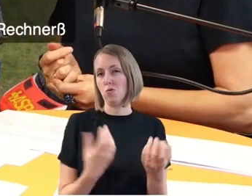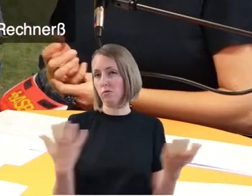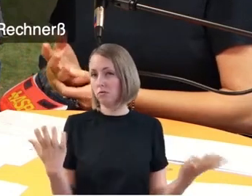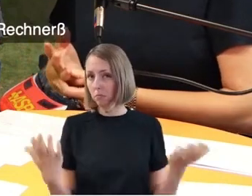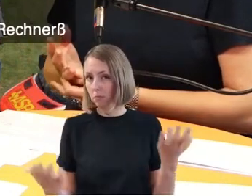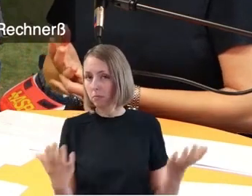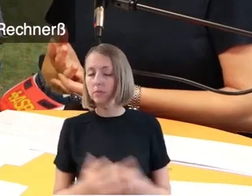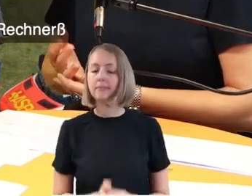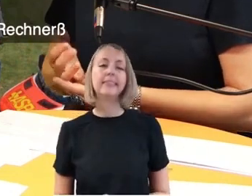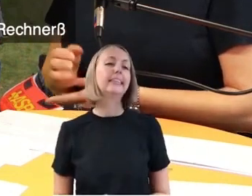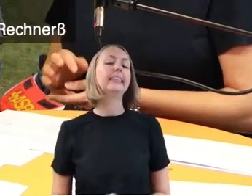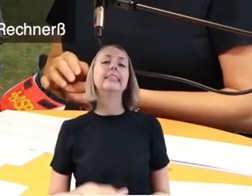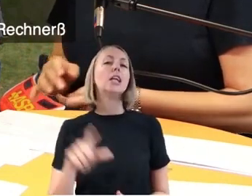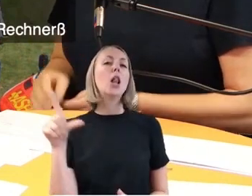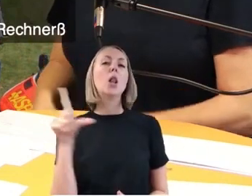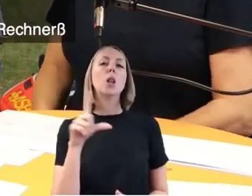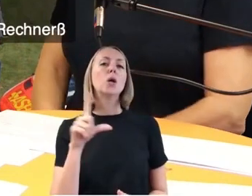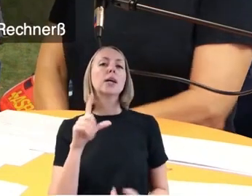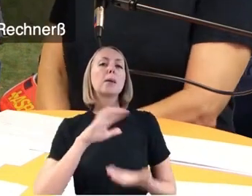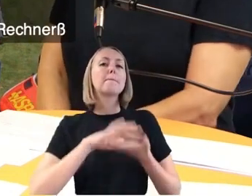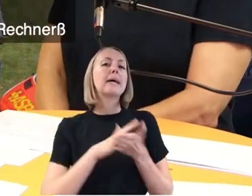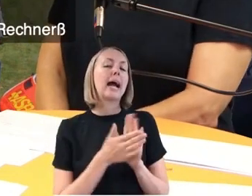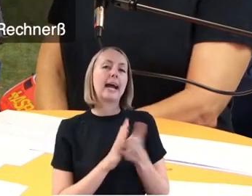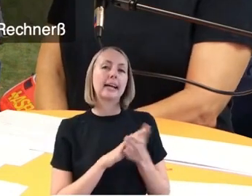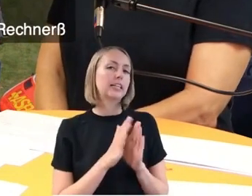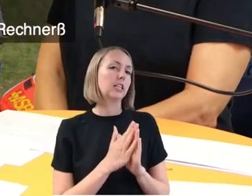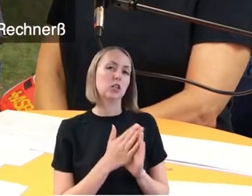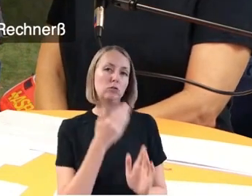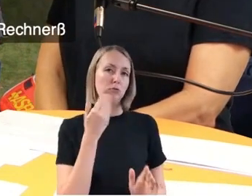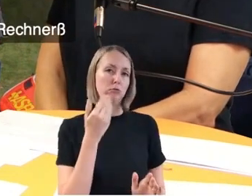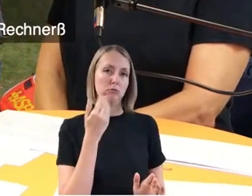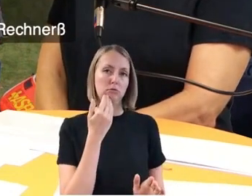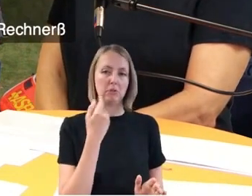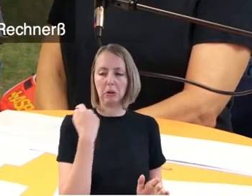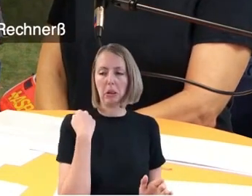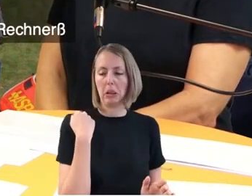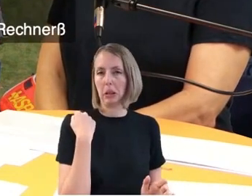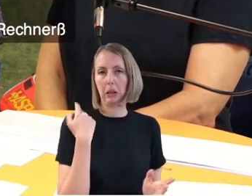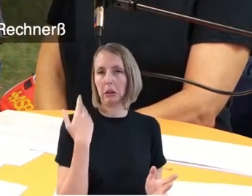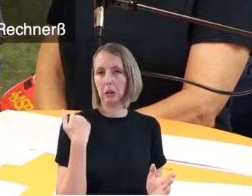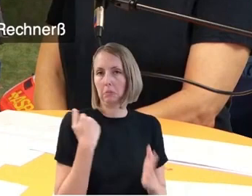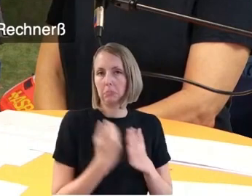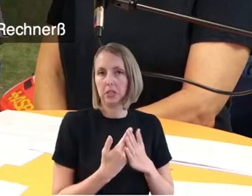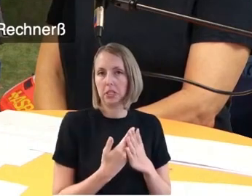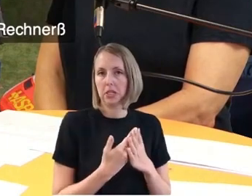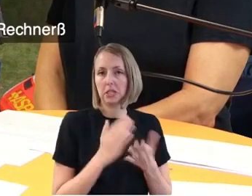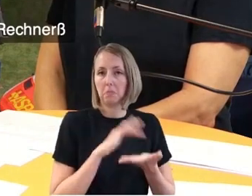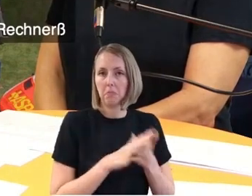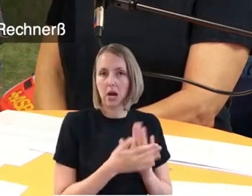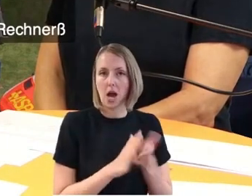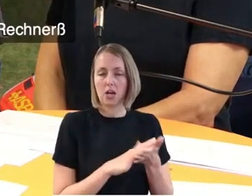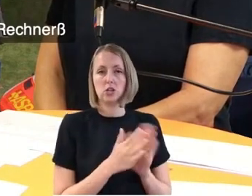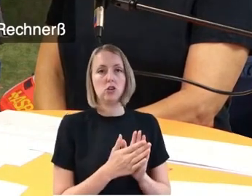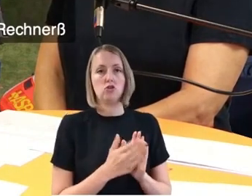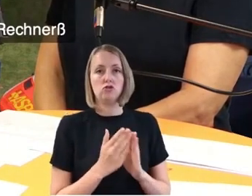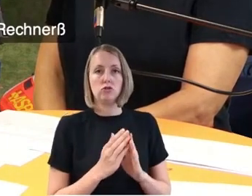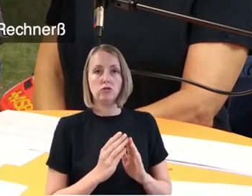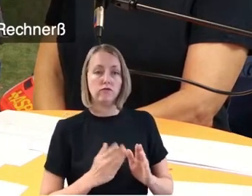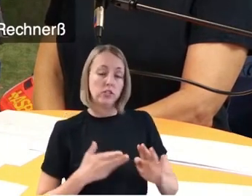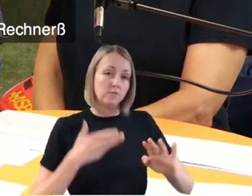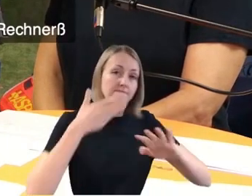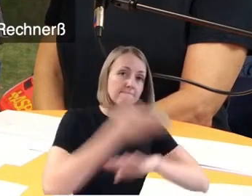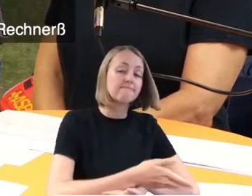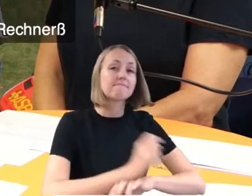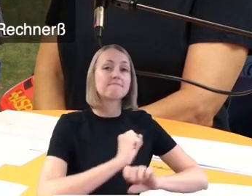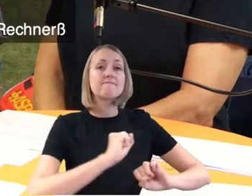gibt es keine praktischen anteil also in der jüngeren vergangenheit keine praktischen anteile wobei man das ja auch so gar nicht benennen kann